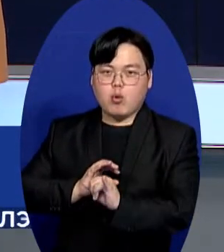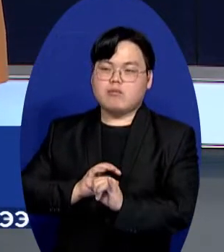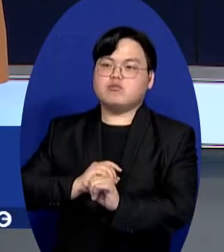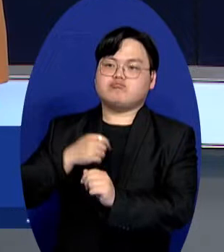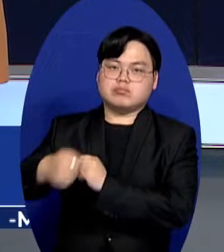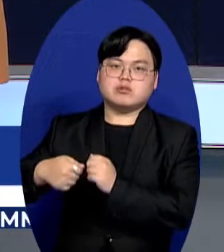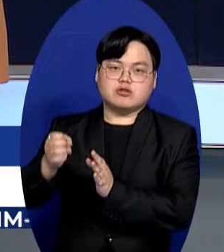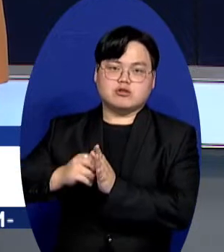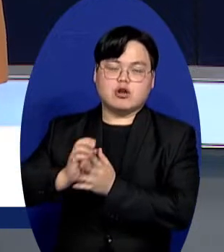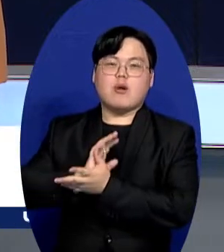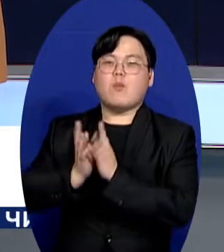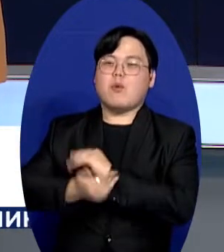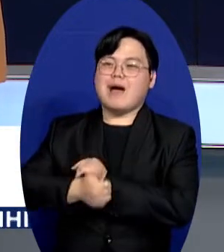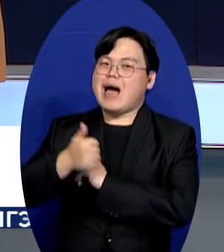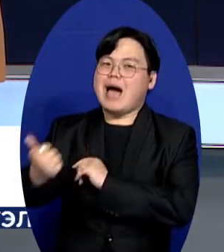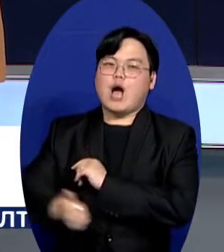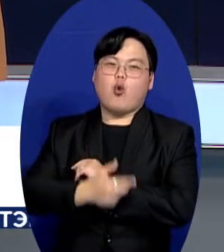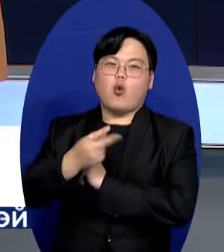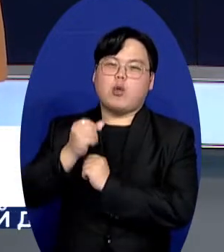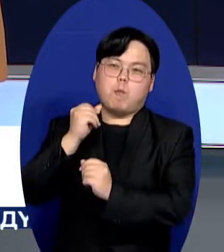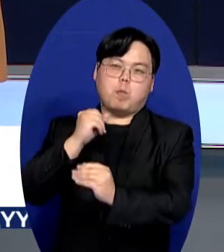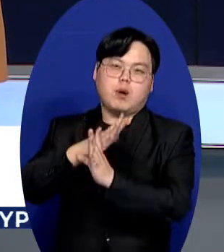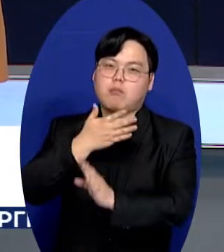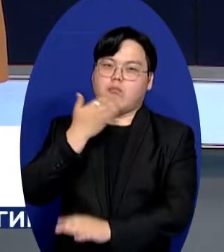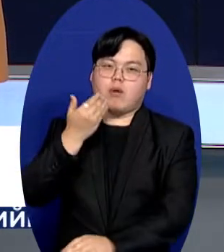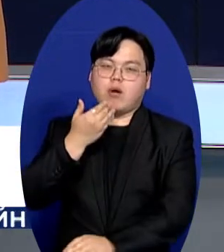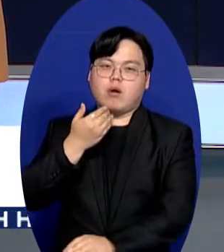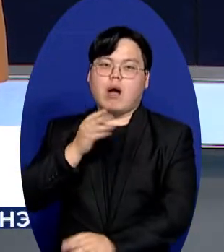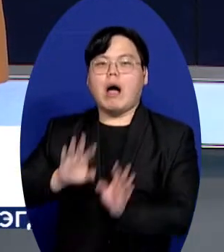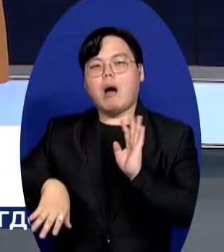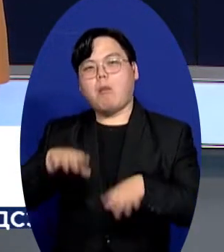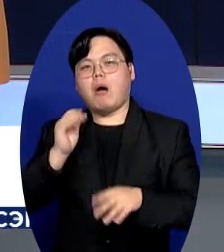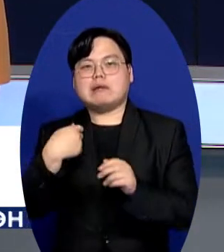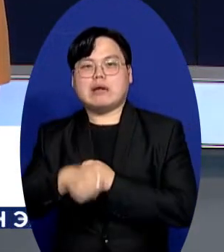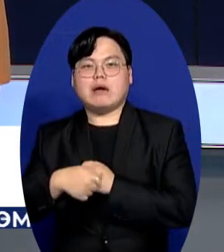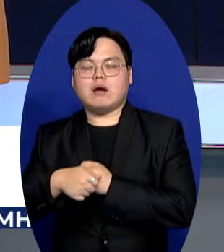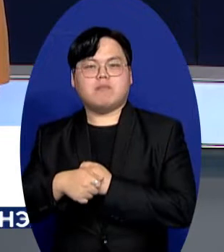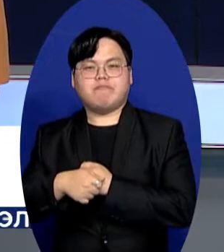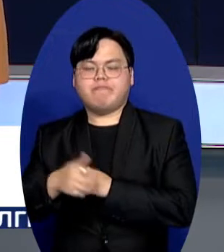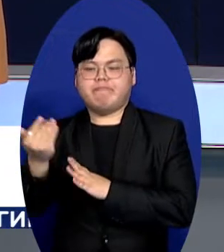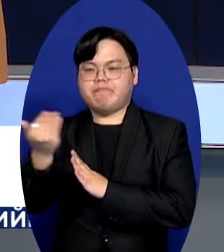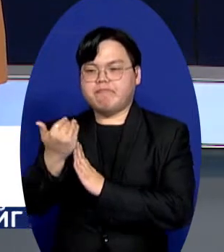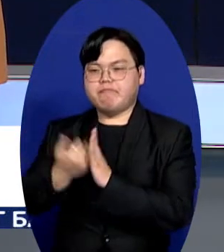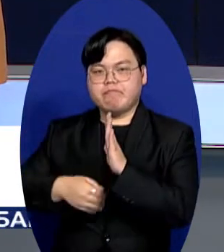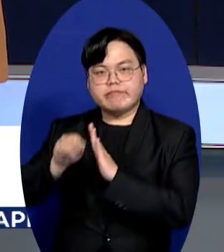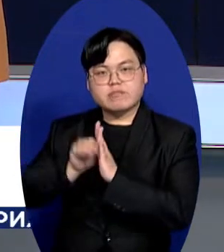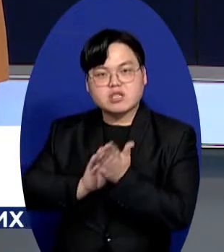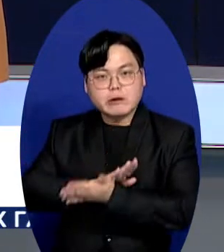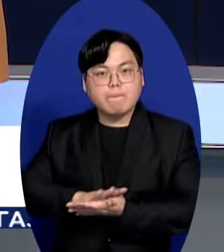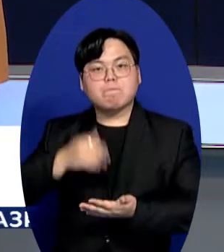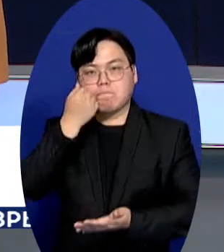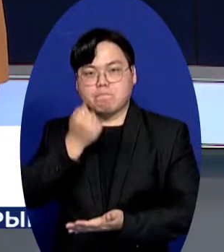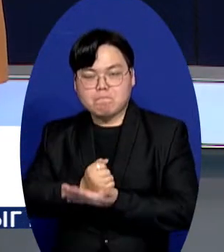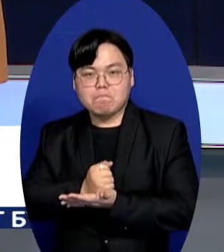энэ хуулийн хэрэгжилт хангалтгүй байгаа гэсэн судалгаа гарсан байна. Тиймээс өнгөрсөн нэг сард төлбөрийн зарцуулах тайлагнах журмыг шинчлэн батлаад байна.